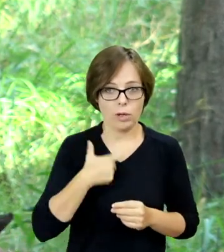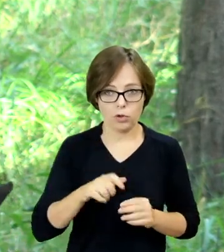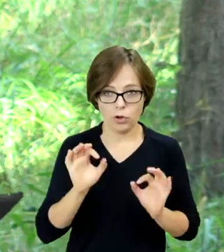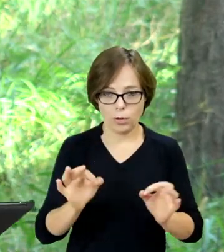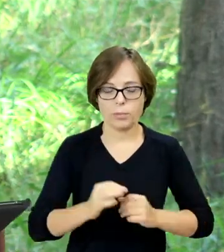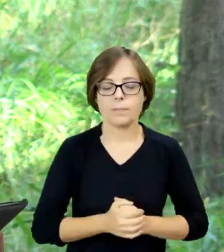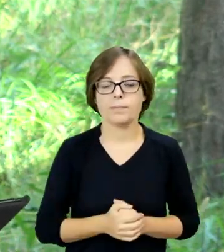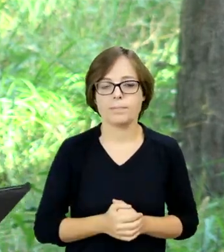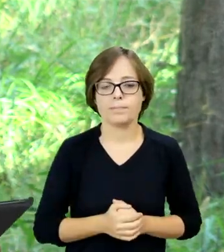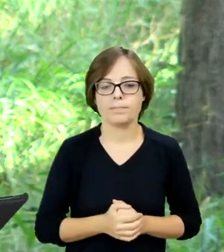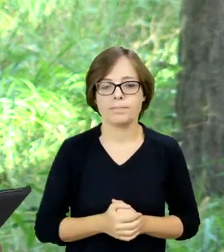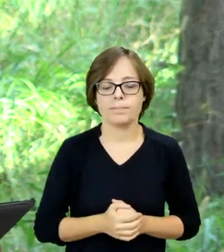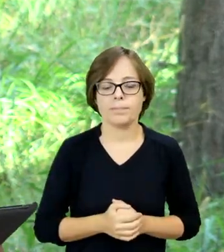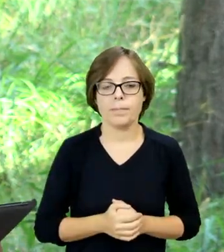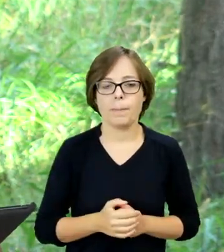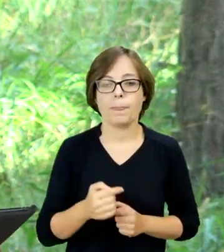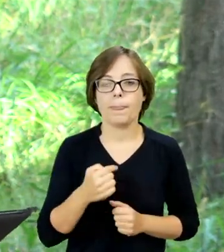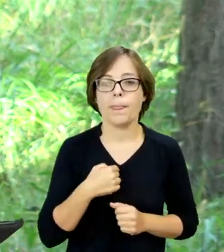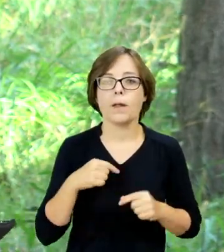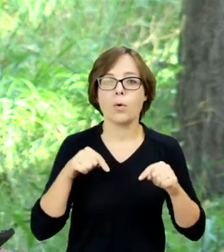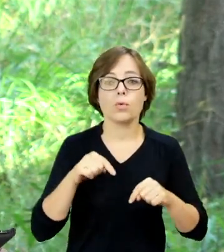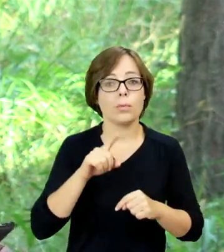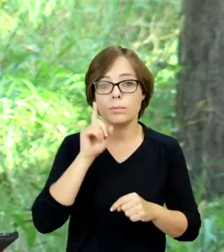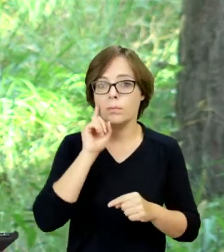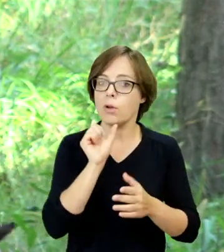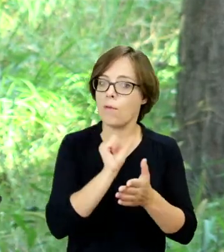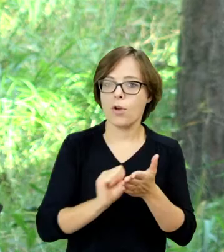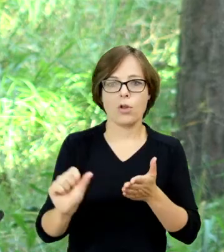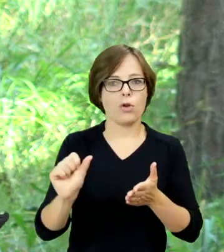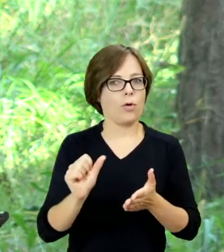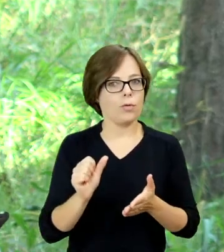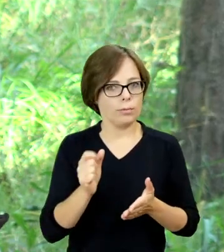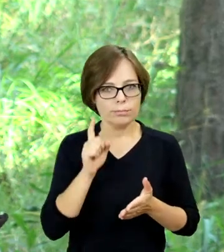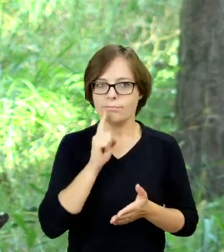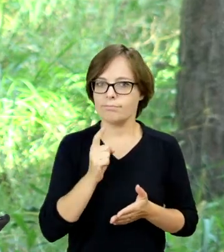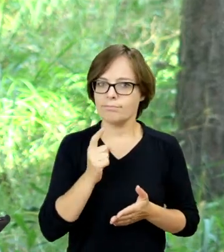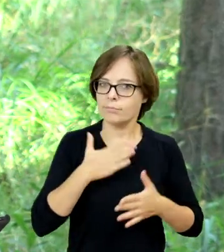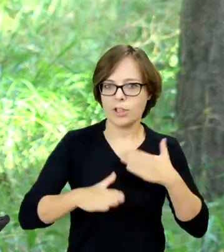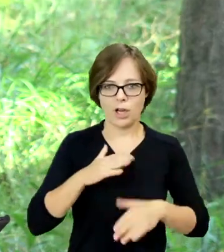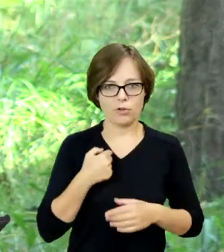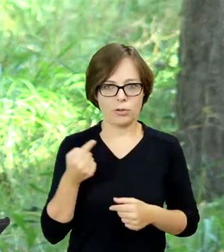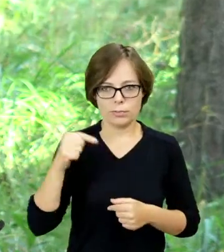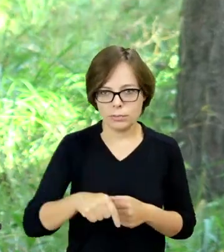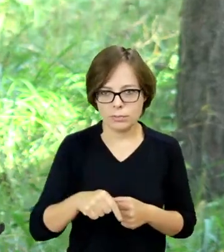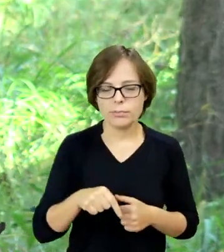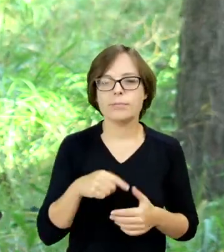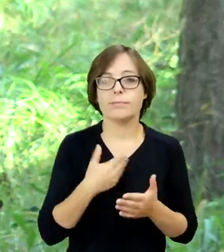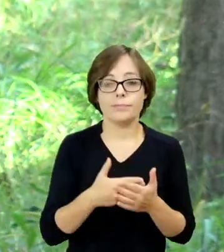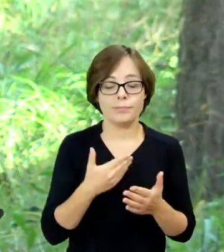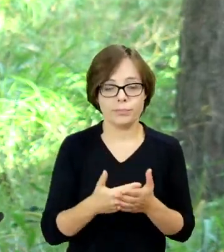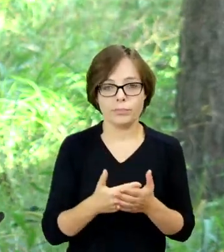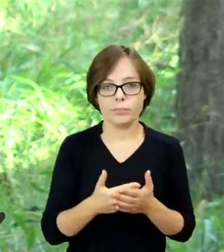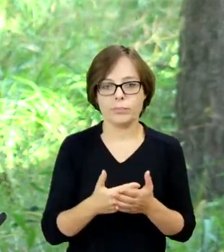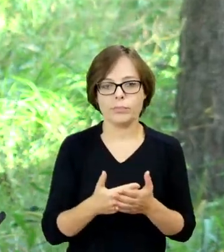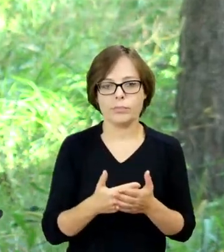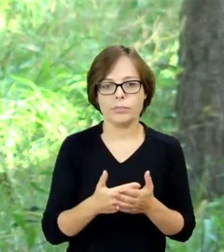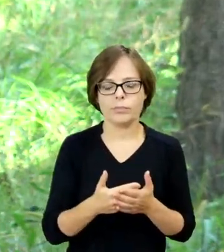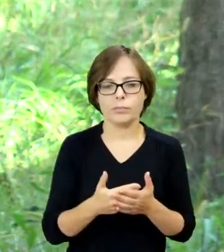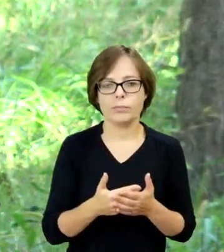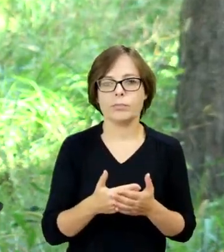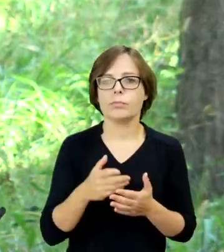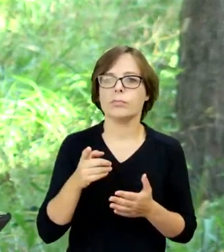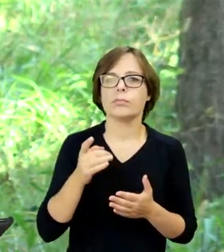Jest mi tutaj szczególnie miło gościć, ponieważ kiedy